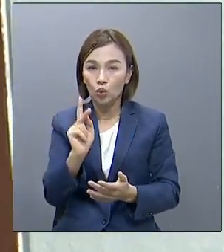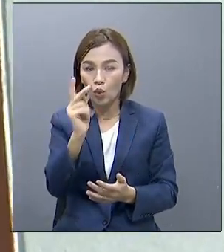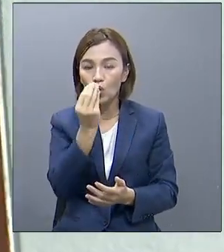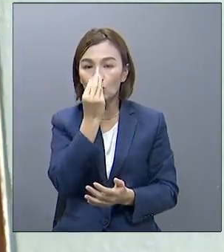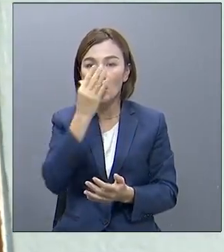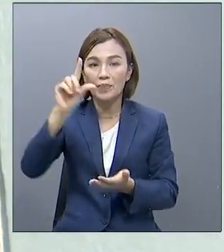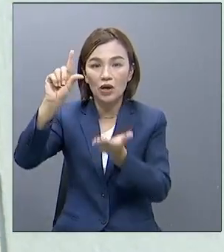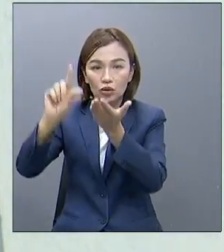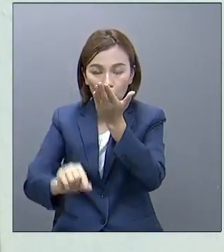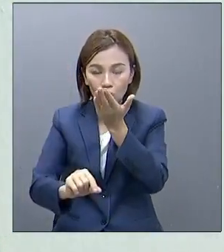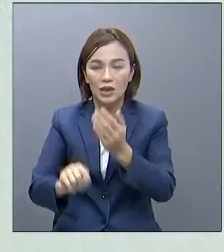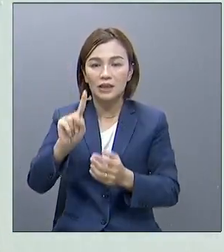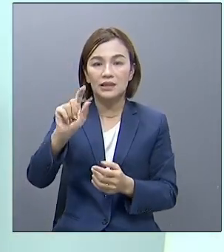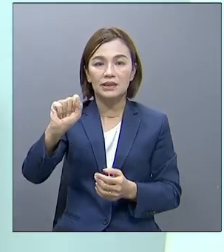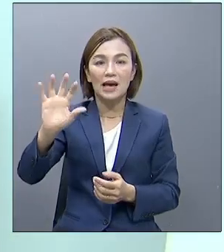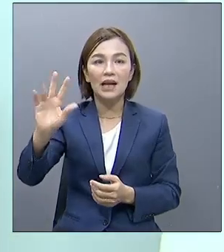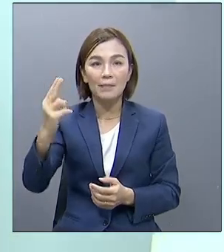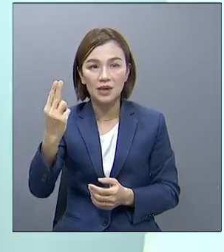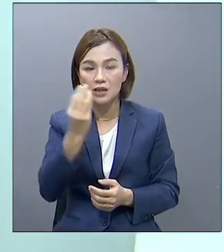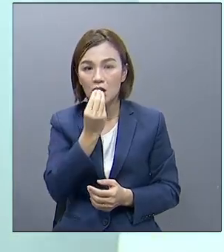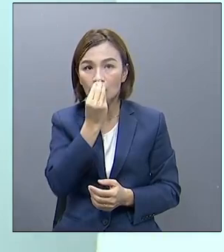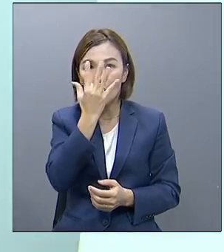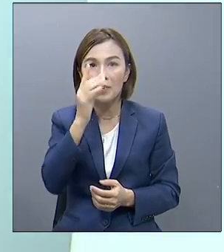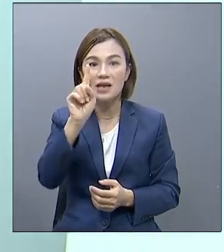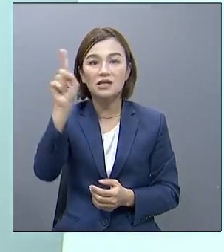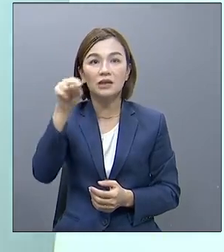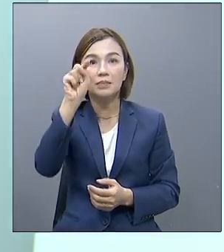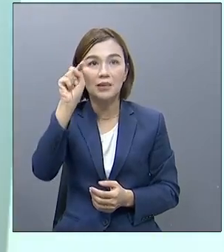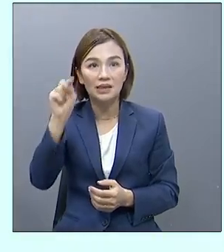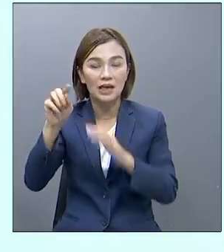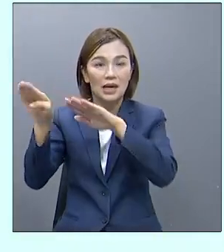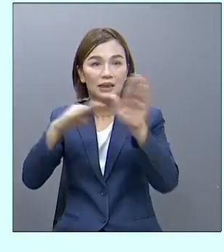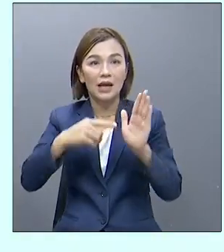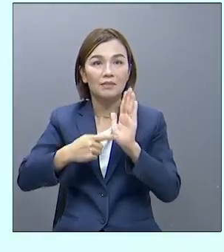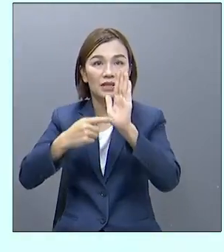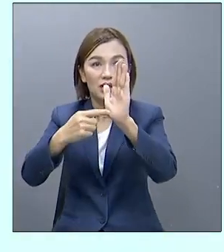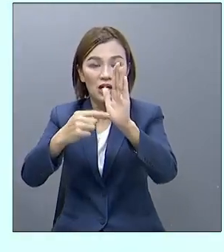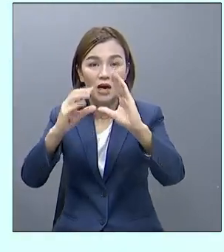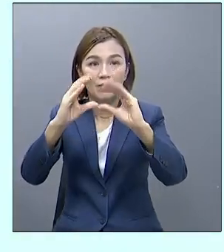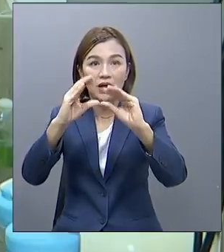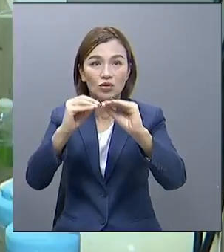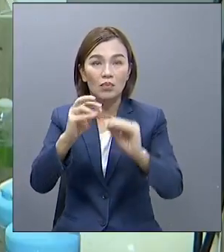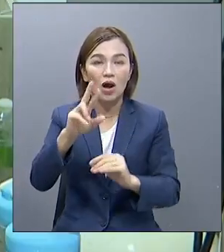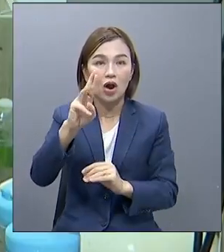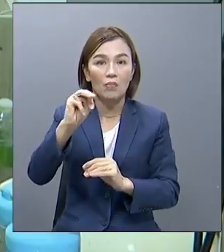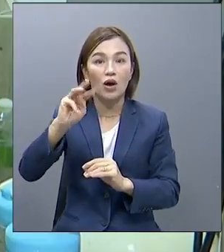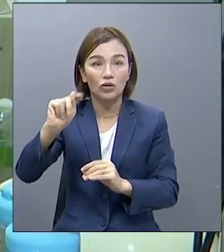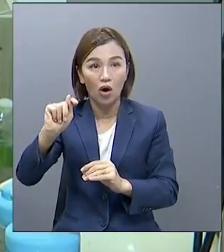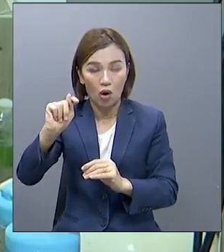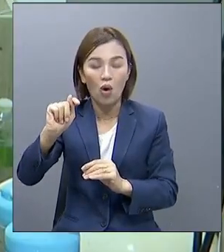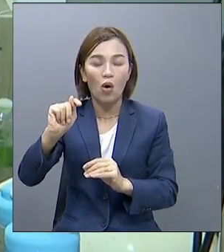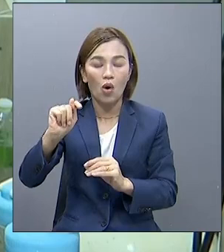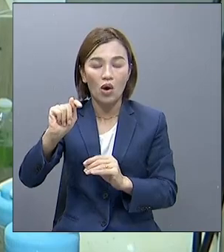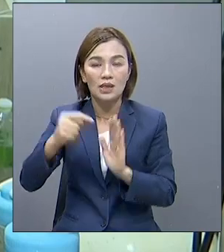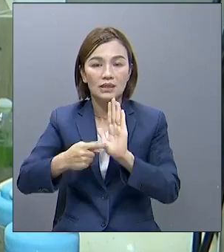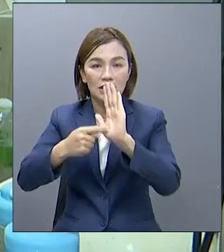คะไม่เกิน 150,000 บาทดอกร้อยละ1เตรียมเสนอที่ประชุมคณะรัฐมนตรีให้เห็นชอบในรายละเอียดต่อไปด้วย